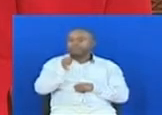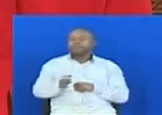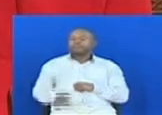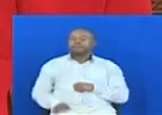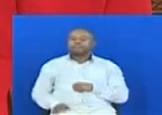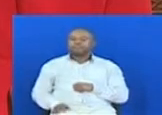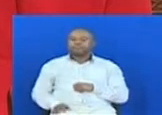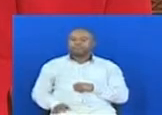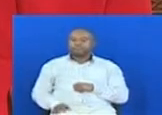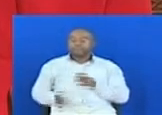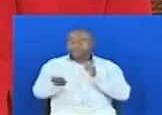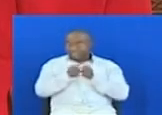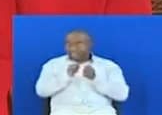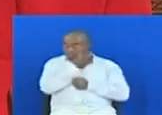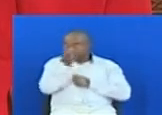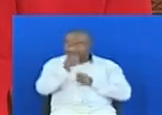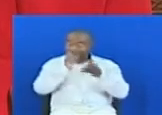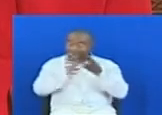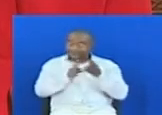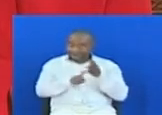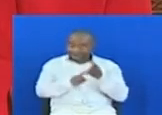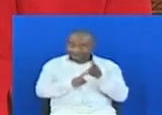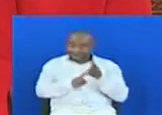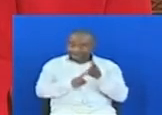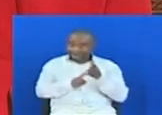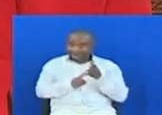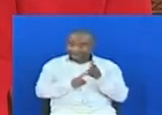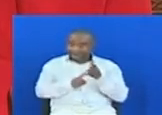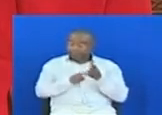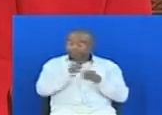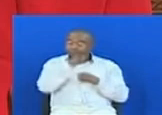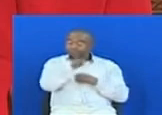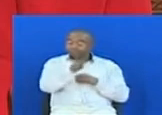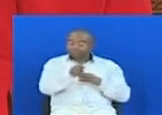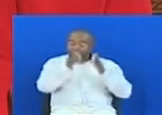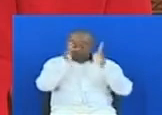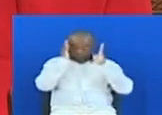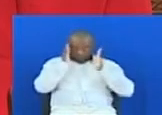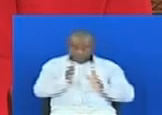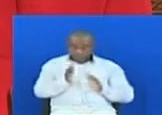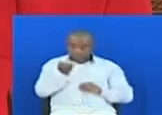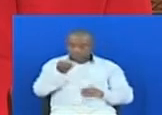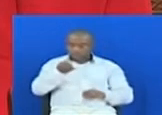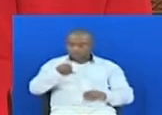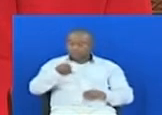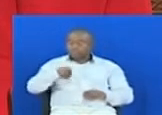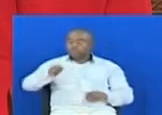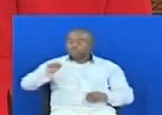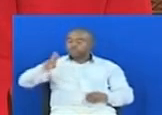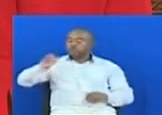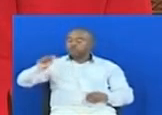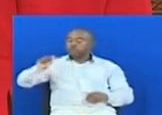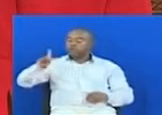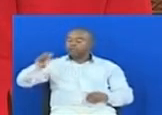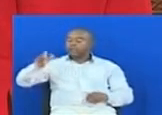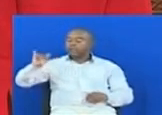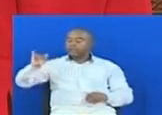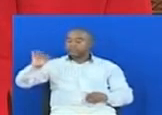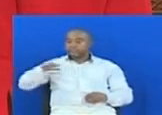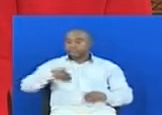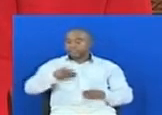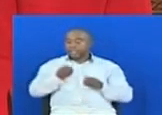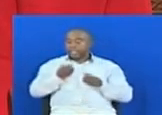wake. Jambo lingine muhimu ambalo amechangia Mheshimiwa Lijualikali, na we mwenyewe Mheshimiwa Spika,